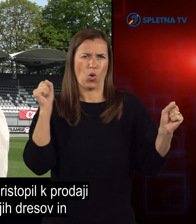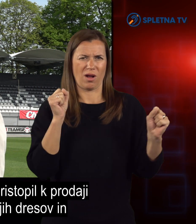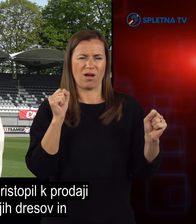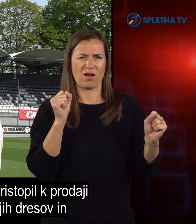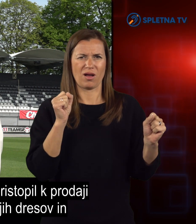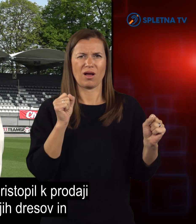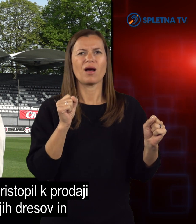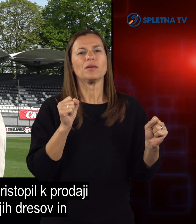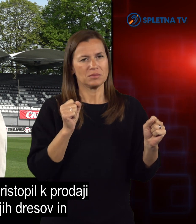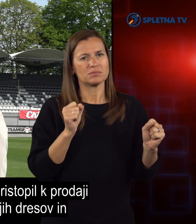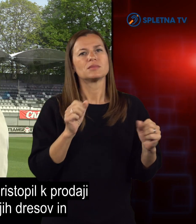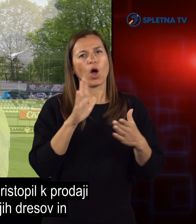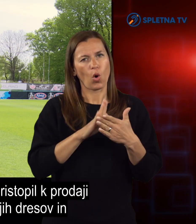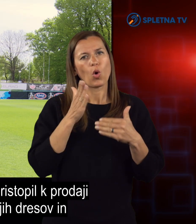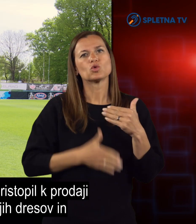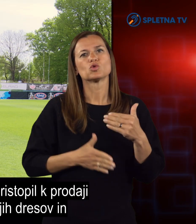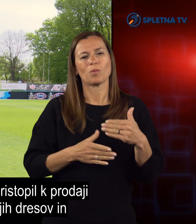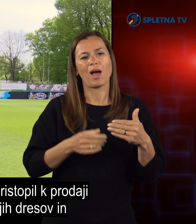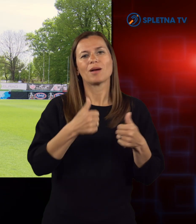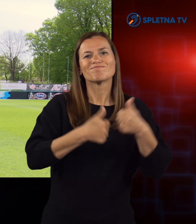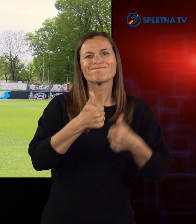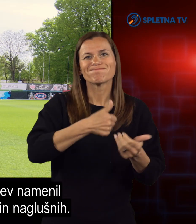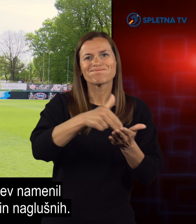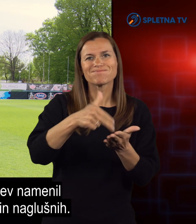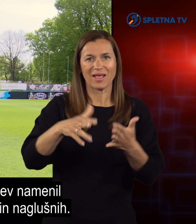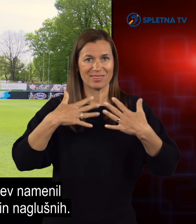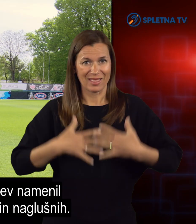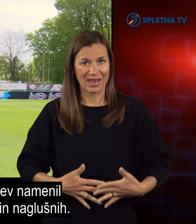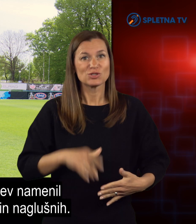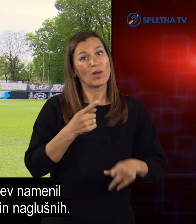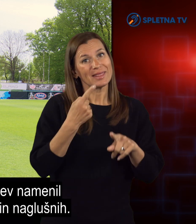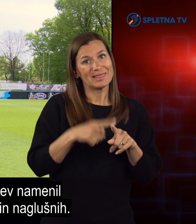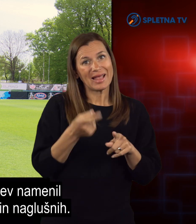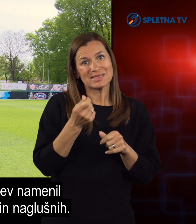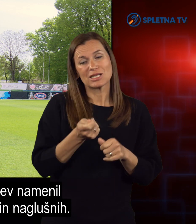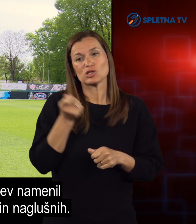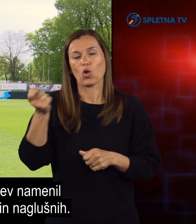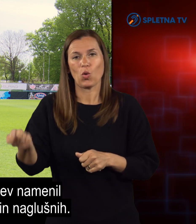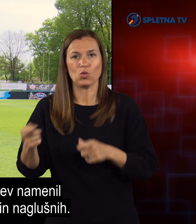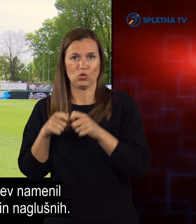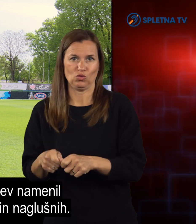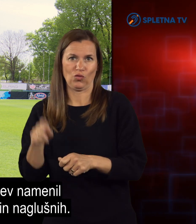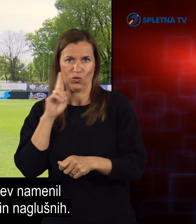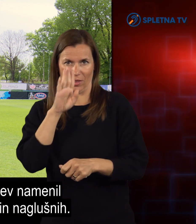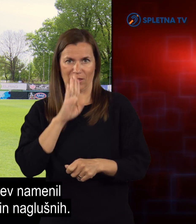pristopil k prodaji licitaciji svojih dresov in del teh sredstev namenil Društvu gluhih in